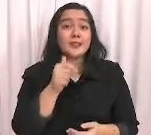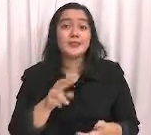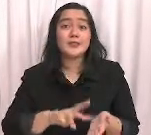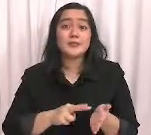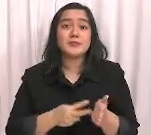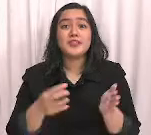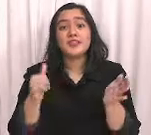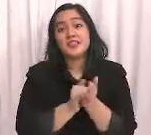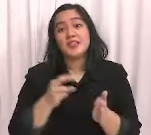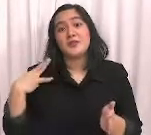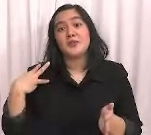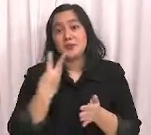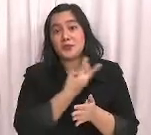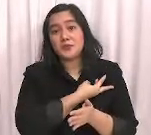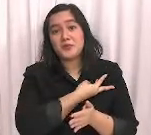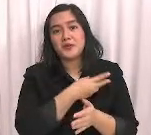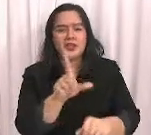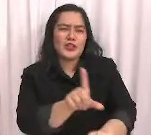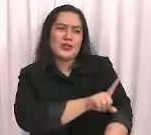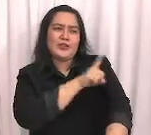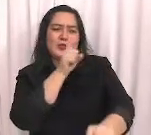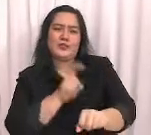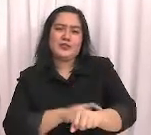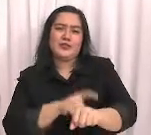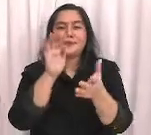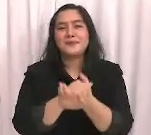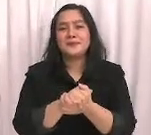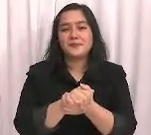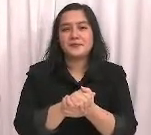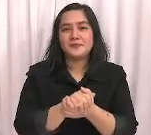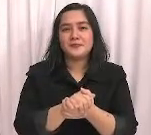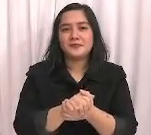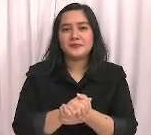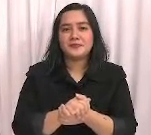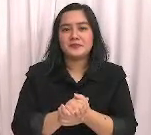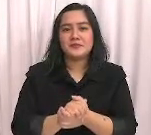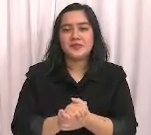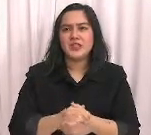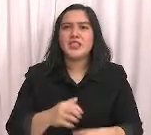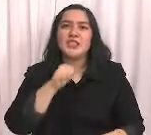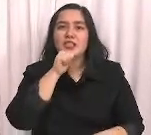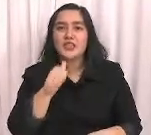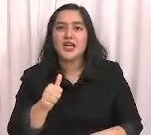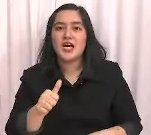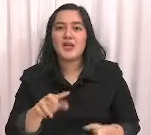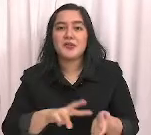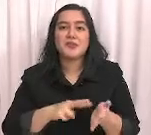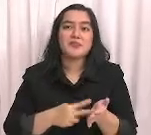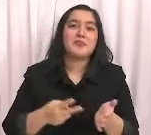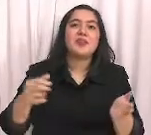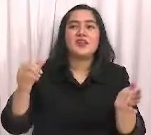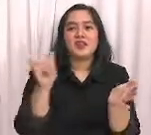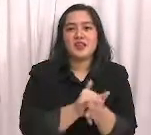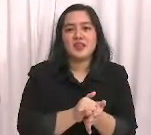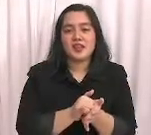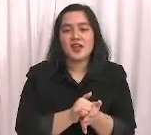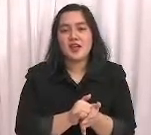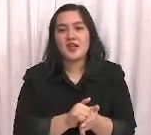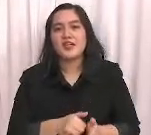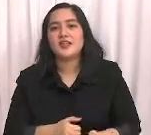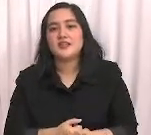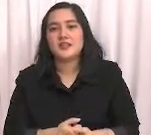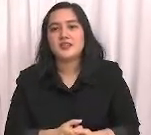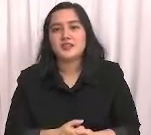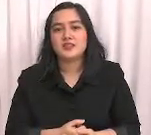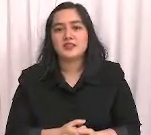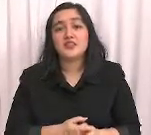ano, at yung, kumbaga, parang may standard na eto na, yung natigil ka na sa ganoon, hindi eh, pwede